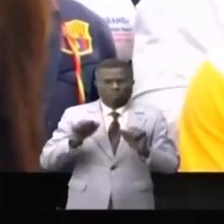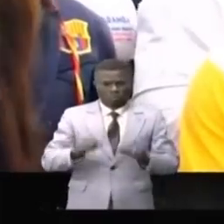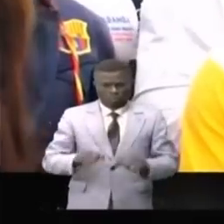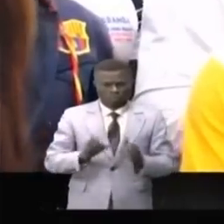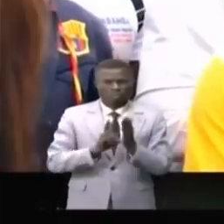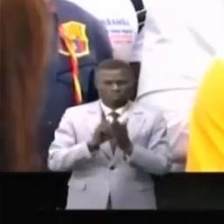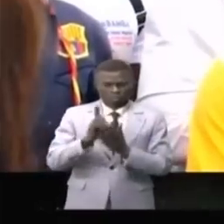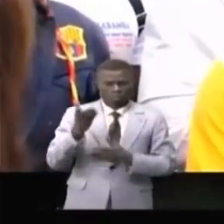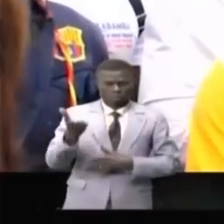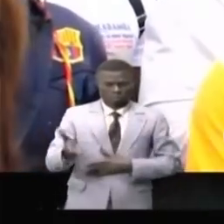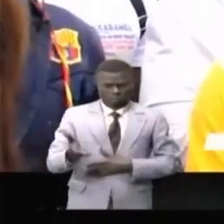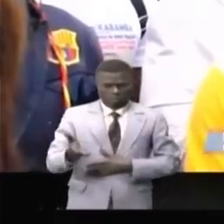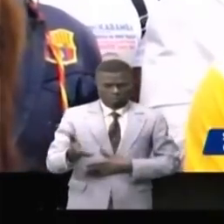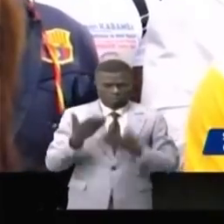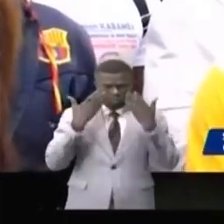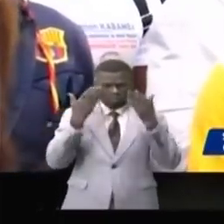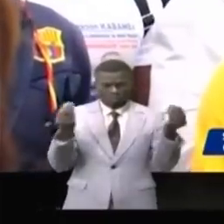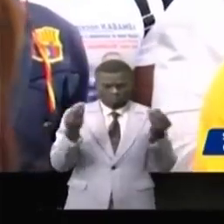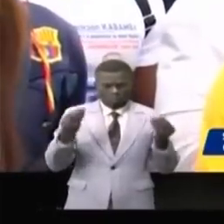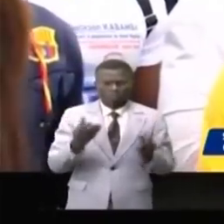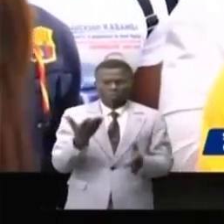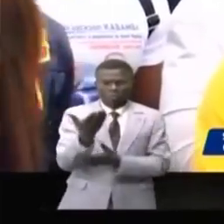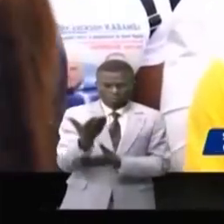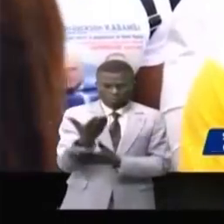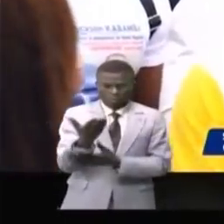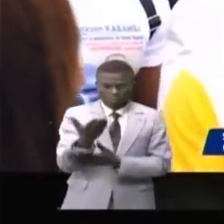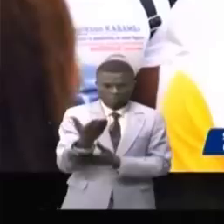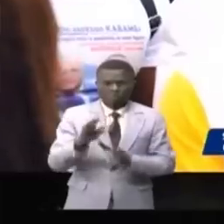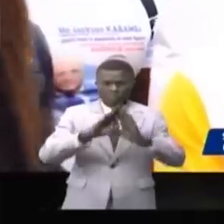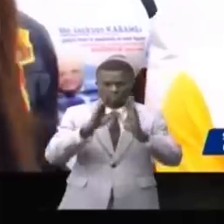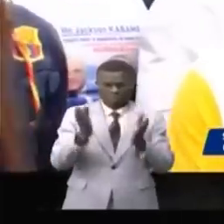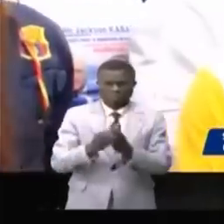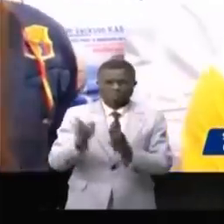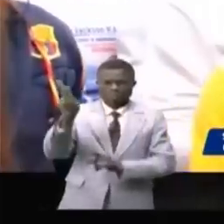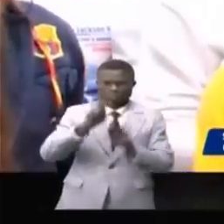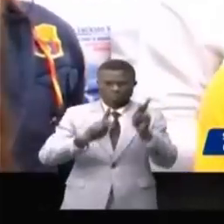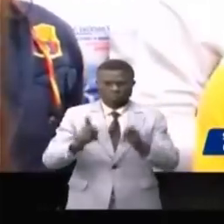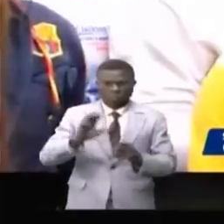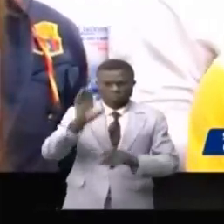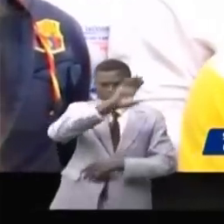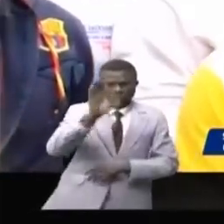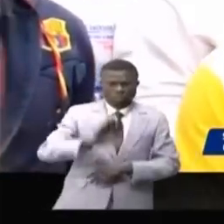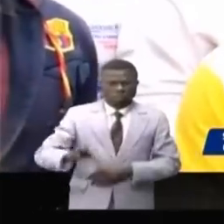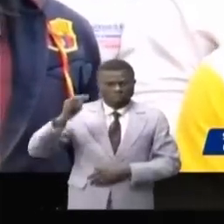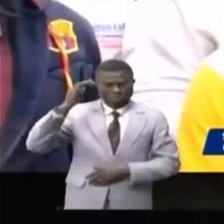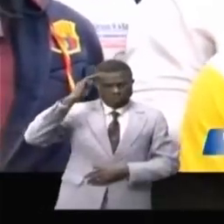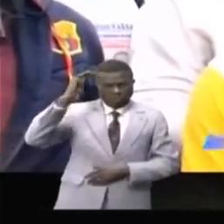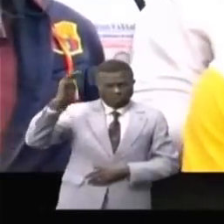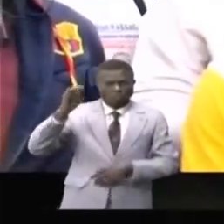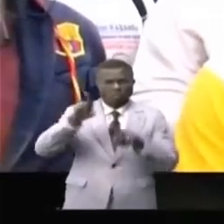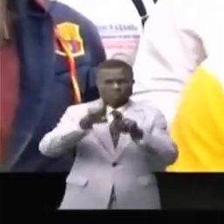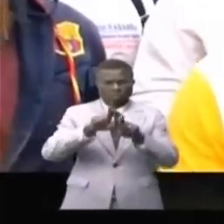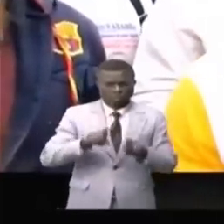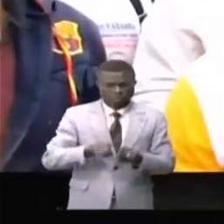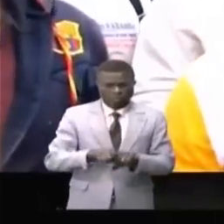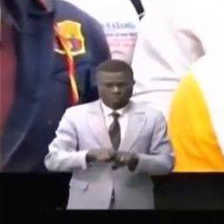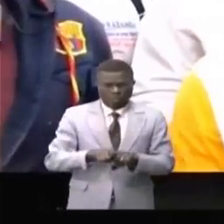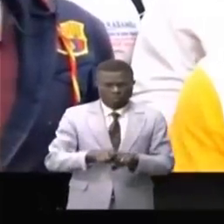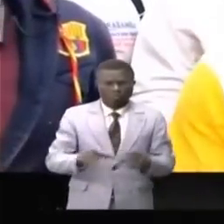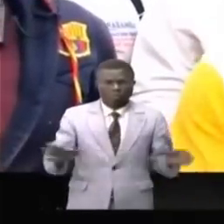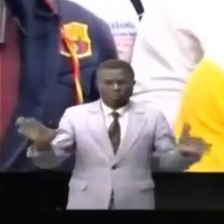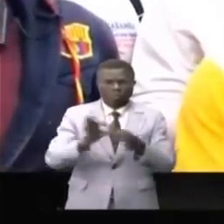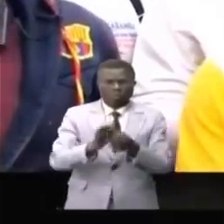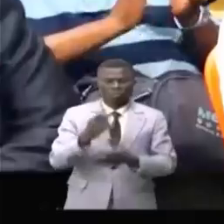grandes choses. Voilà pourquoi j'ai exhorté la population de Mongafula et d'être